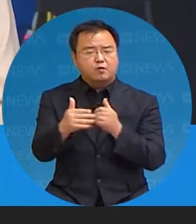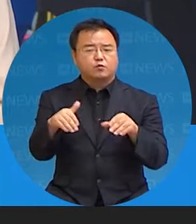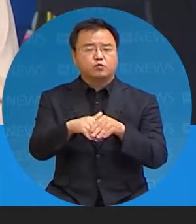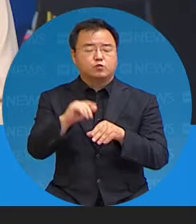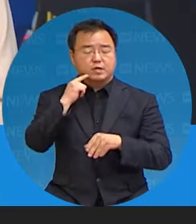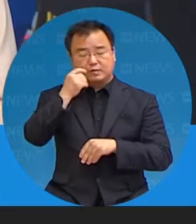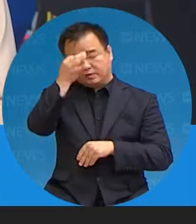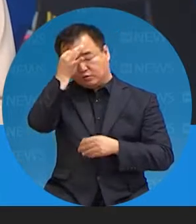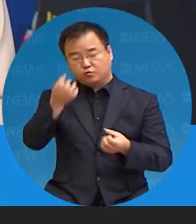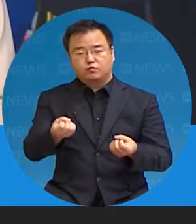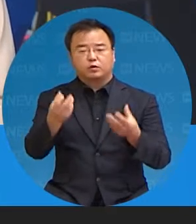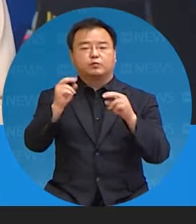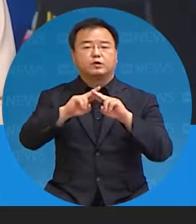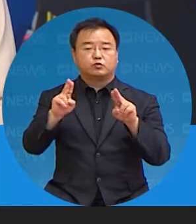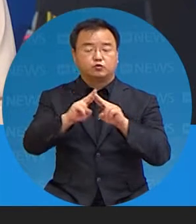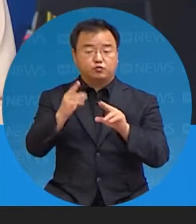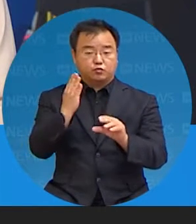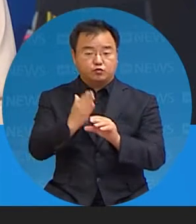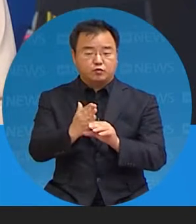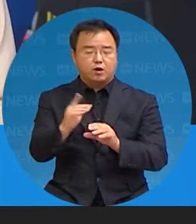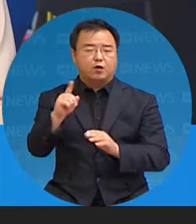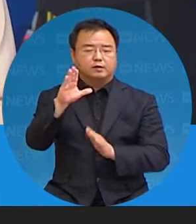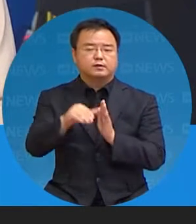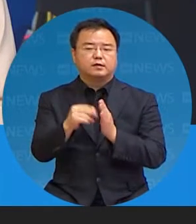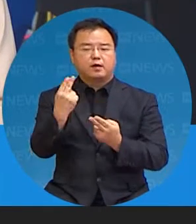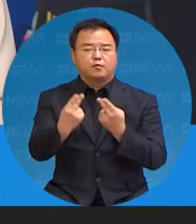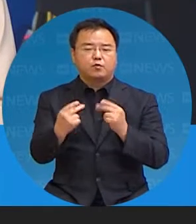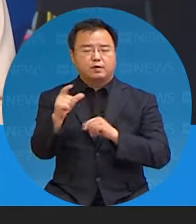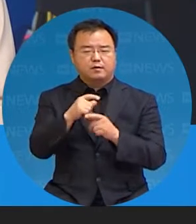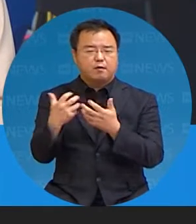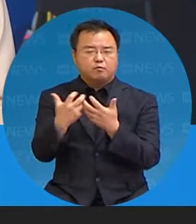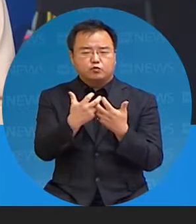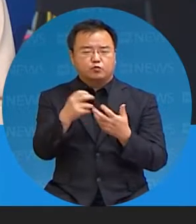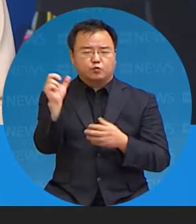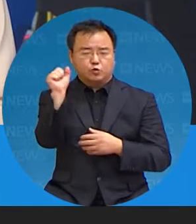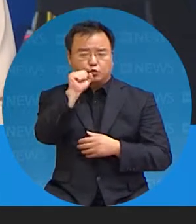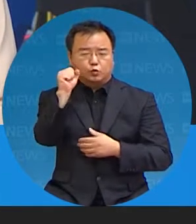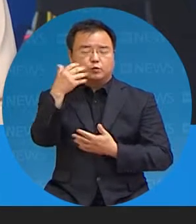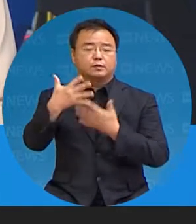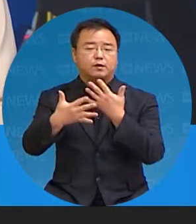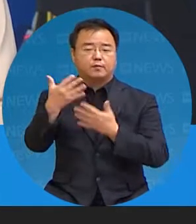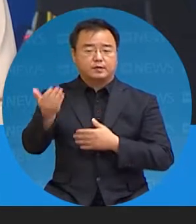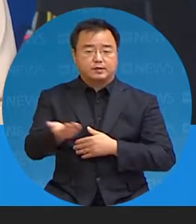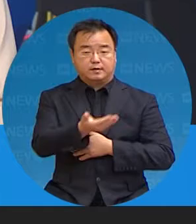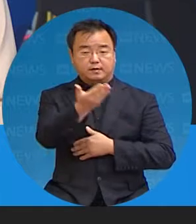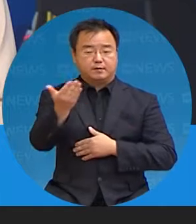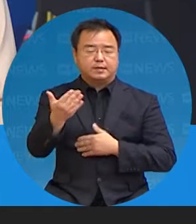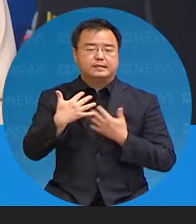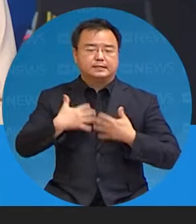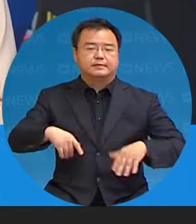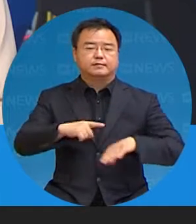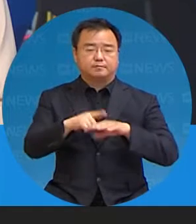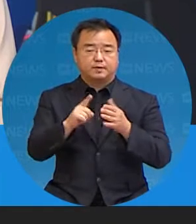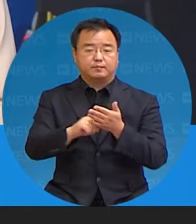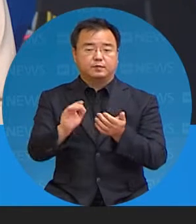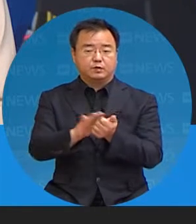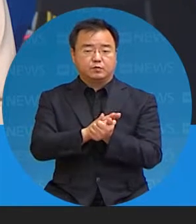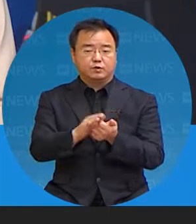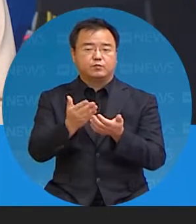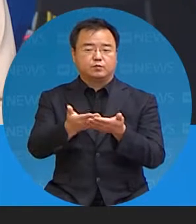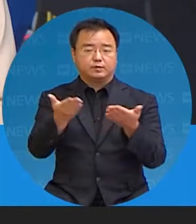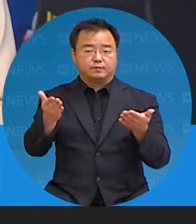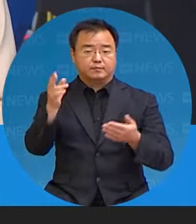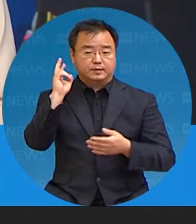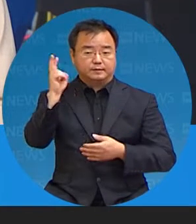줄줄이 취소되고 있는 상황에서 그 어느 때보다 풍성하고 수준 높은 작품들로 관객들의 지친 마음을 위로할